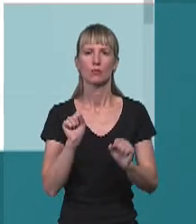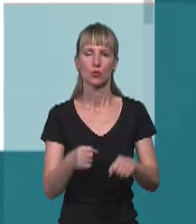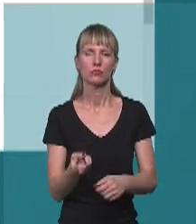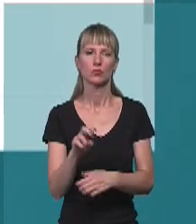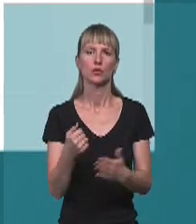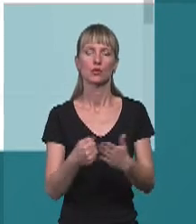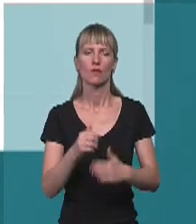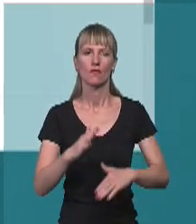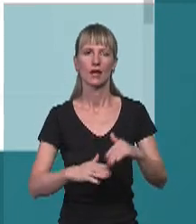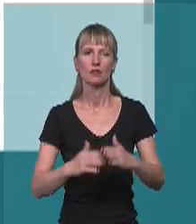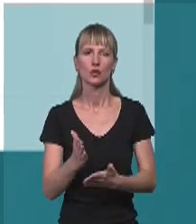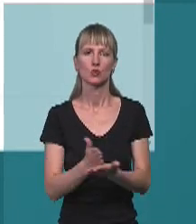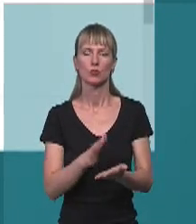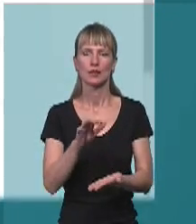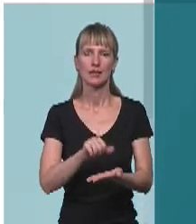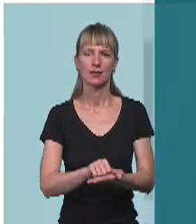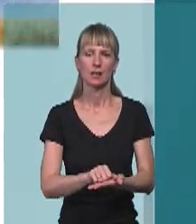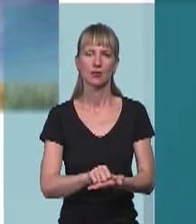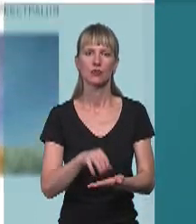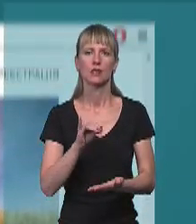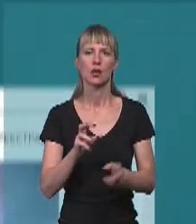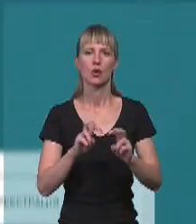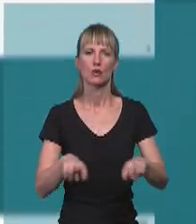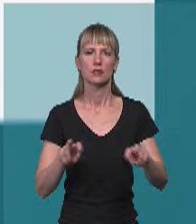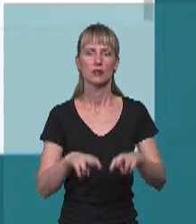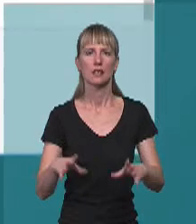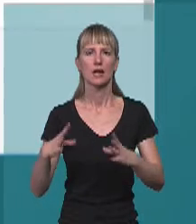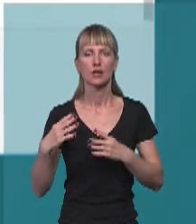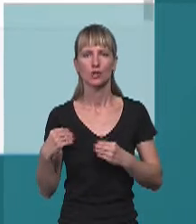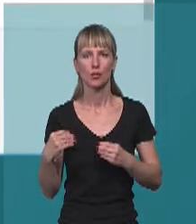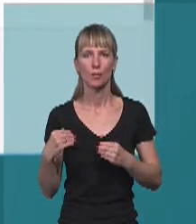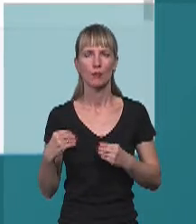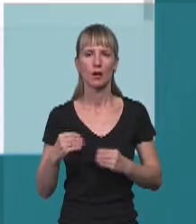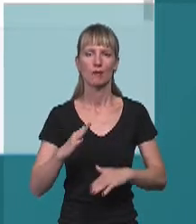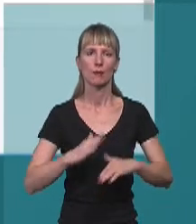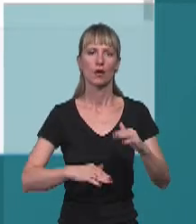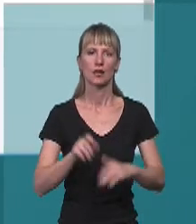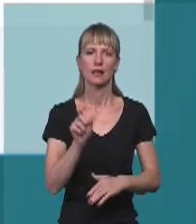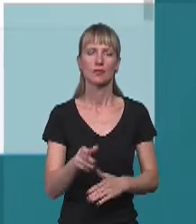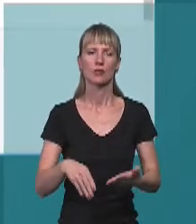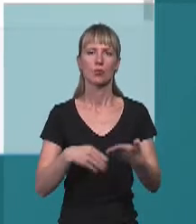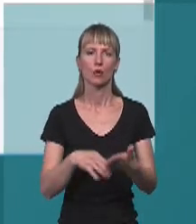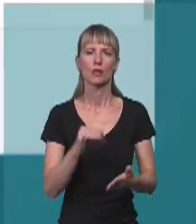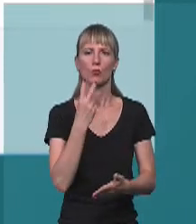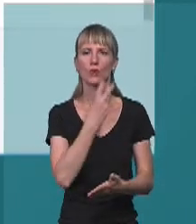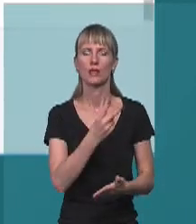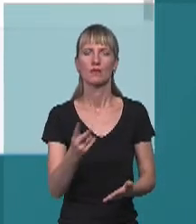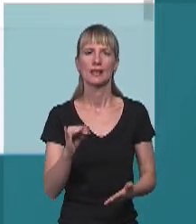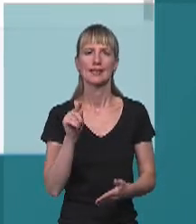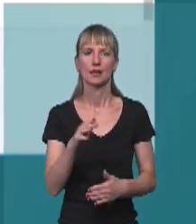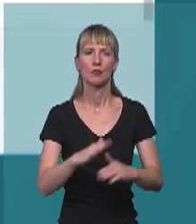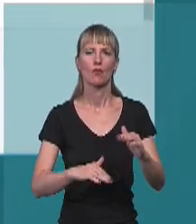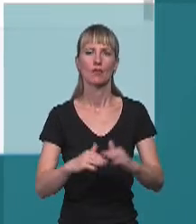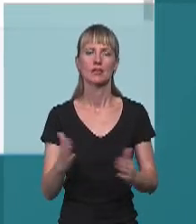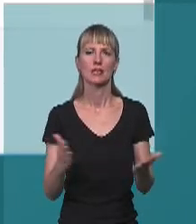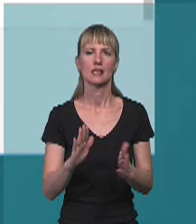до фахівців служби зайнятості і розібратися разом. Тобто фахівці допоможуть і подивитися і ті